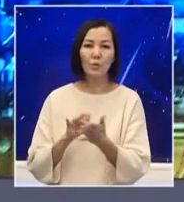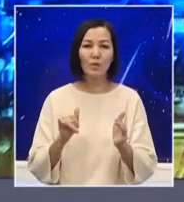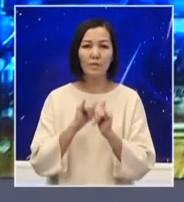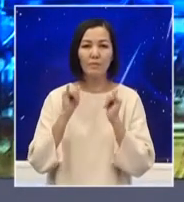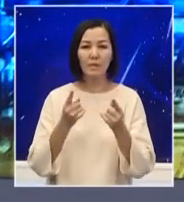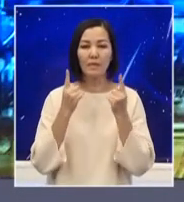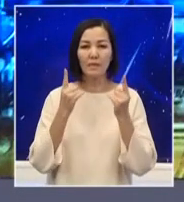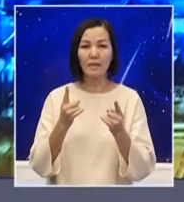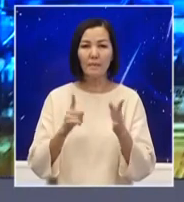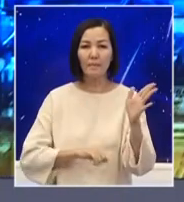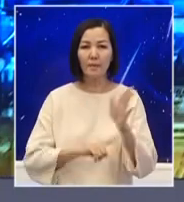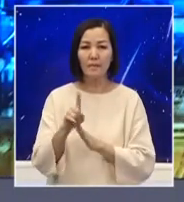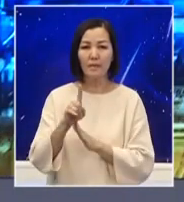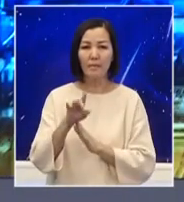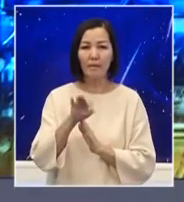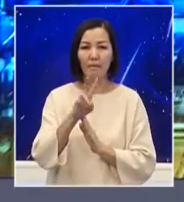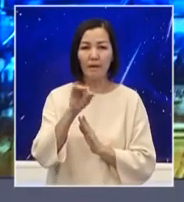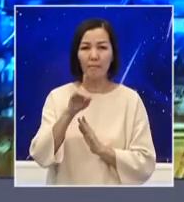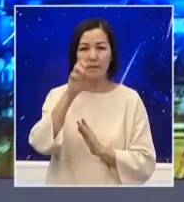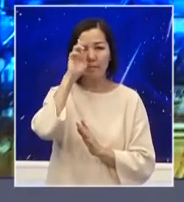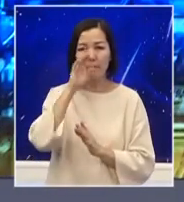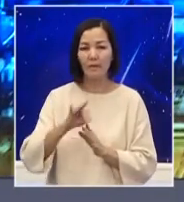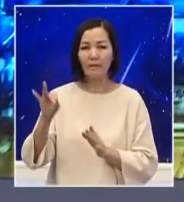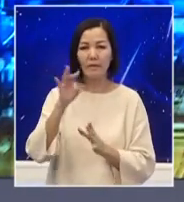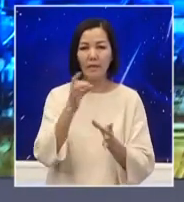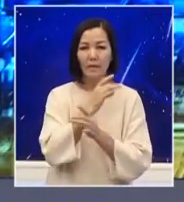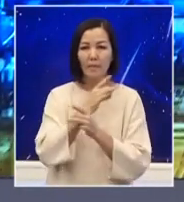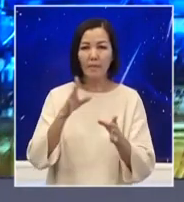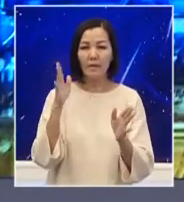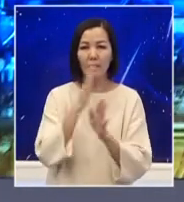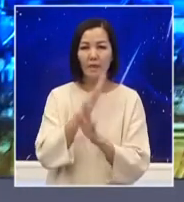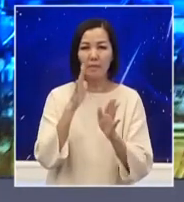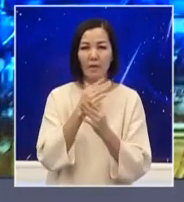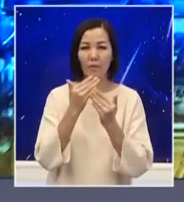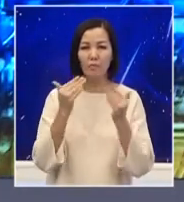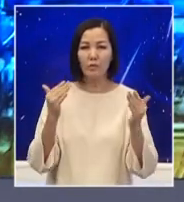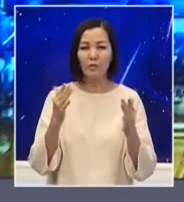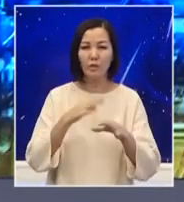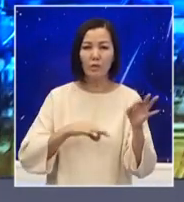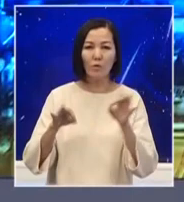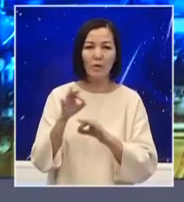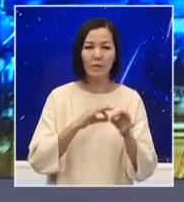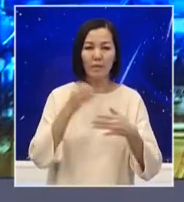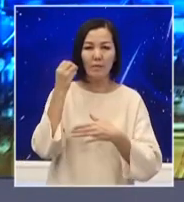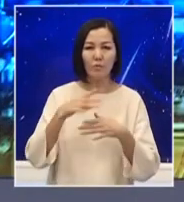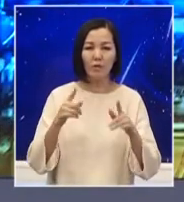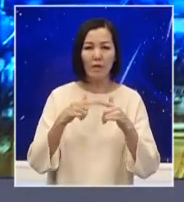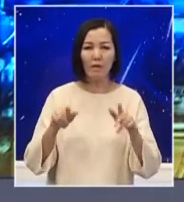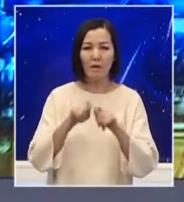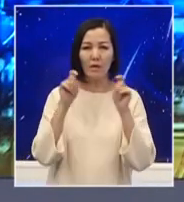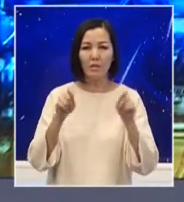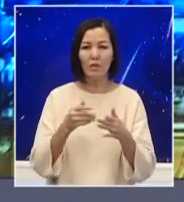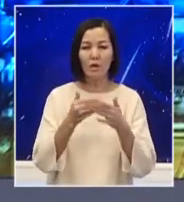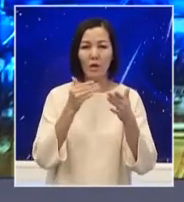Туризмнің дамуына тың қадам. Таңбалы мемлекеттік тарихи, мәдени және табиғи қорық музейінен сәулетті сапар орталығы ашылды. Осыған